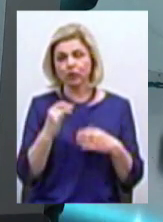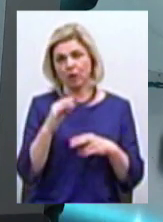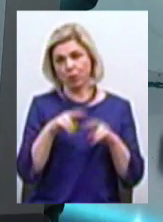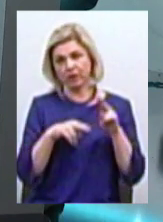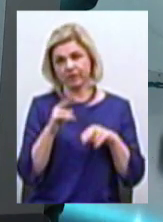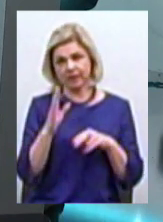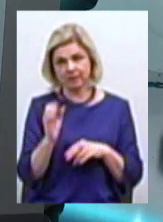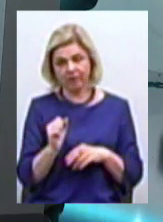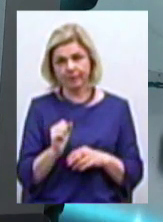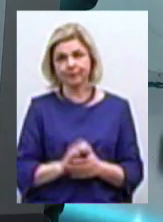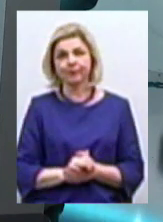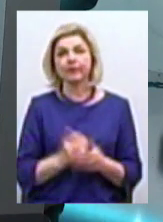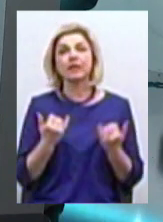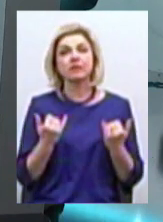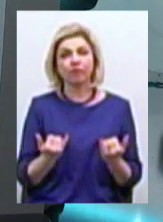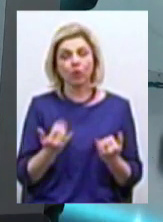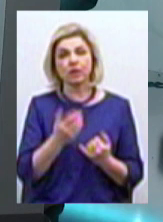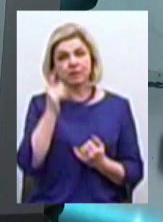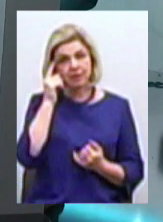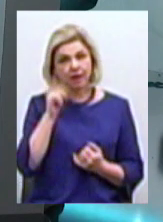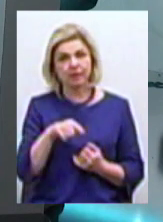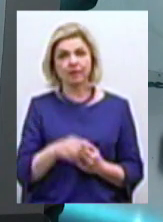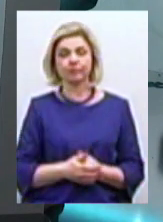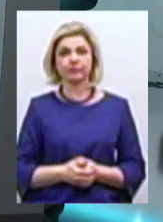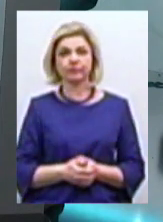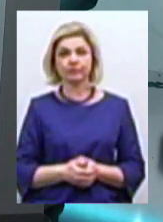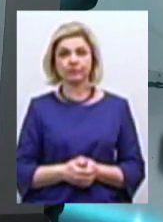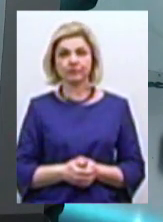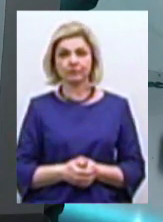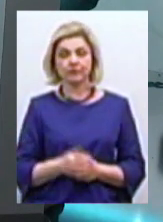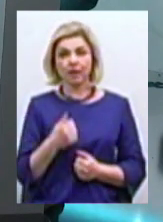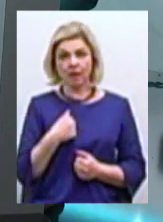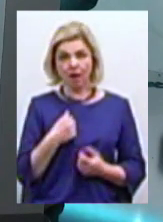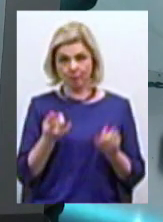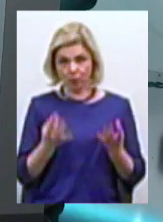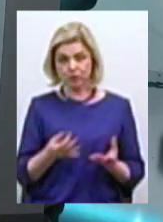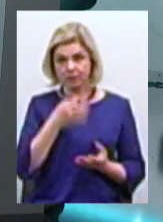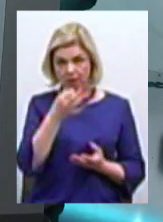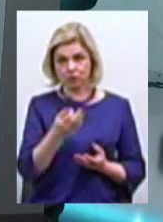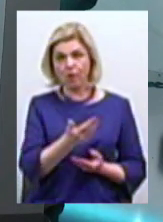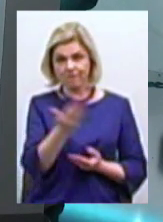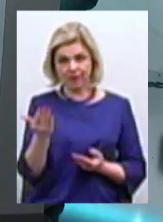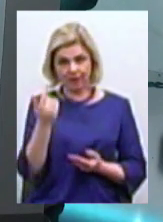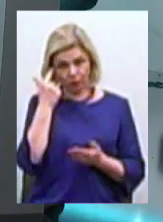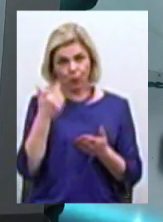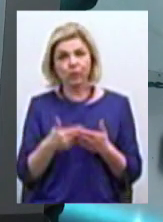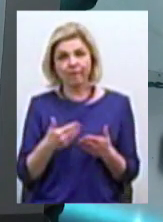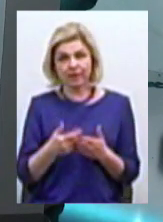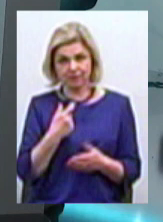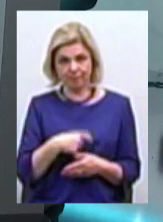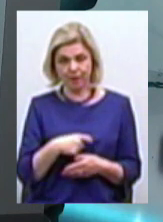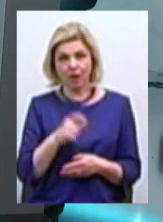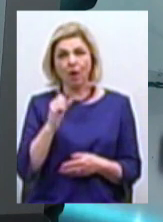будівництва. Адже сьогодні, знаєте, я навіть просто скажу, ви уявіть собі, Южноукраїнська